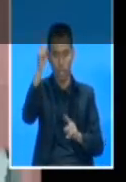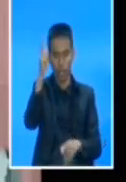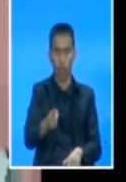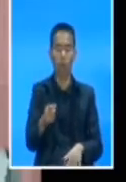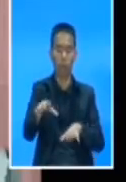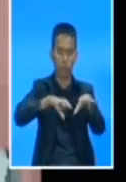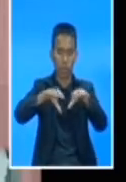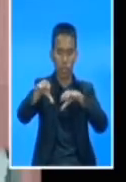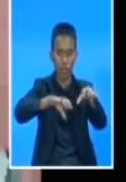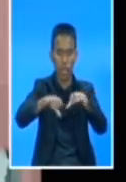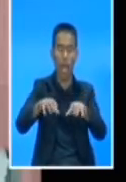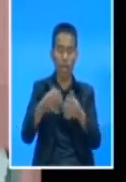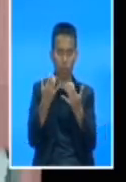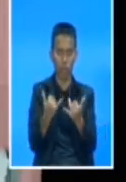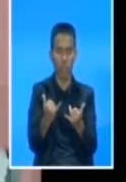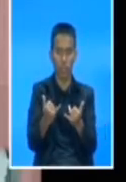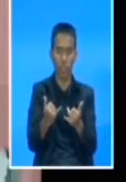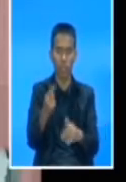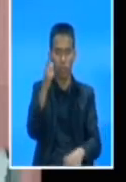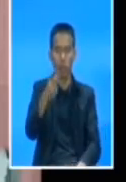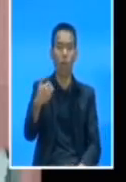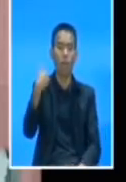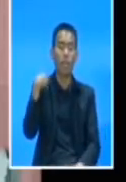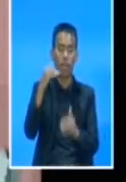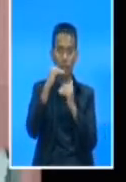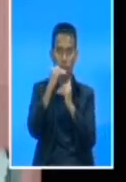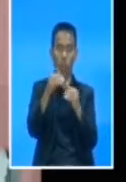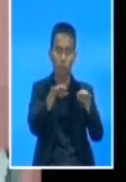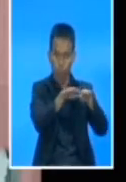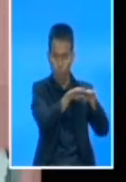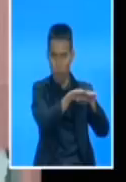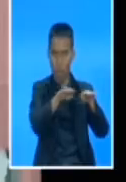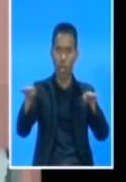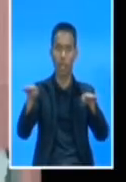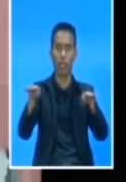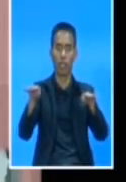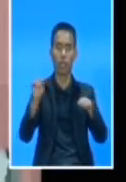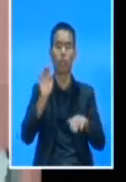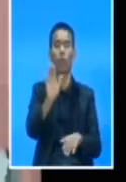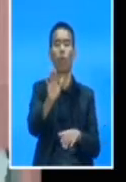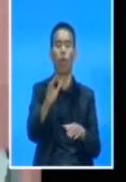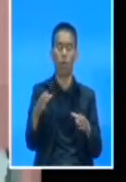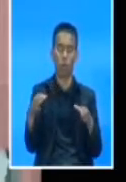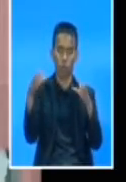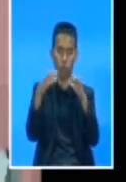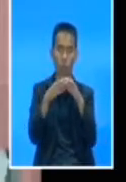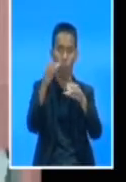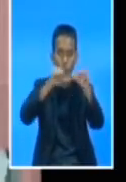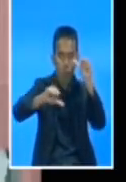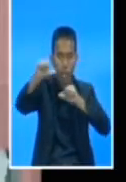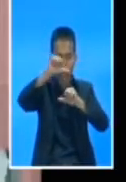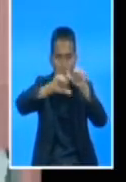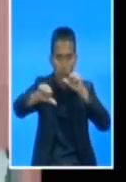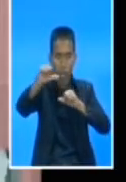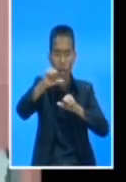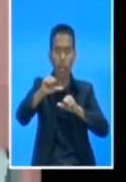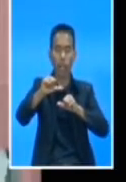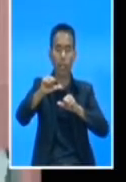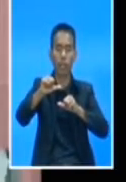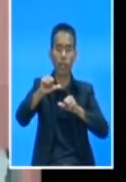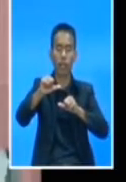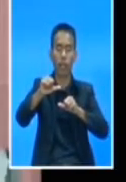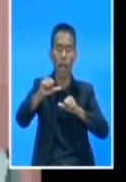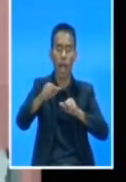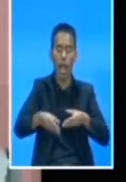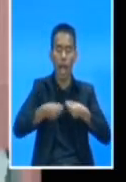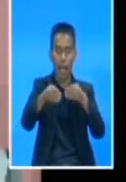ฏิรูปในจุดนี้คือจะต้องมีการกำหนดมาตรฐานของงานนิติวิทยาศาสตร์ให้เป็นมาตรฐานเดียวกัน